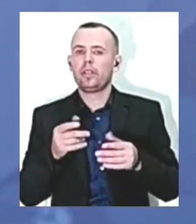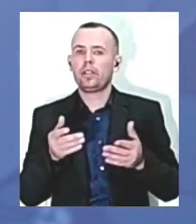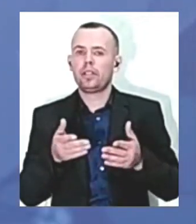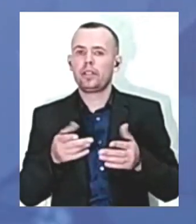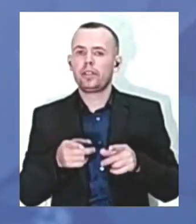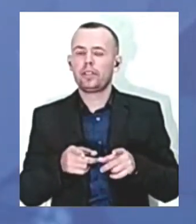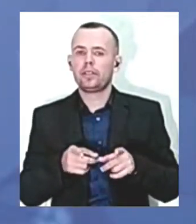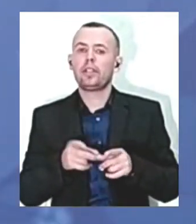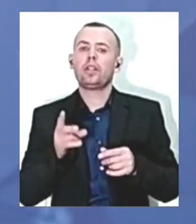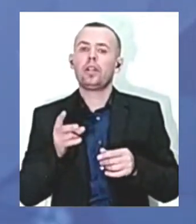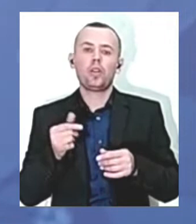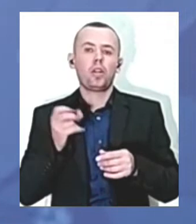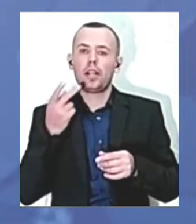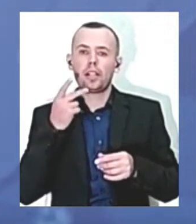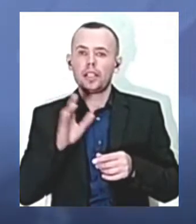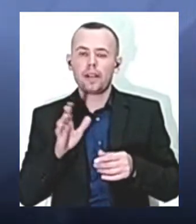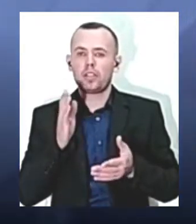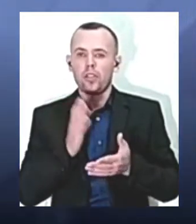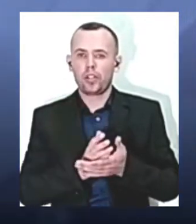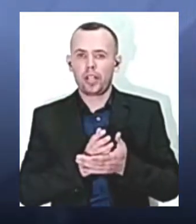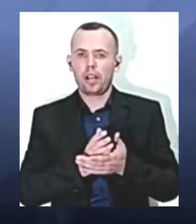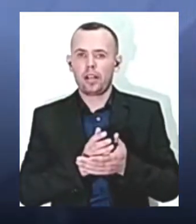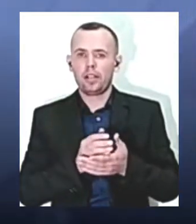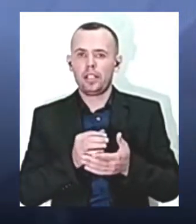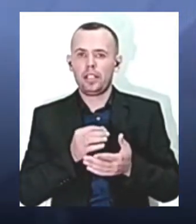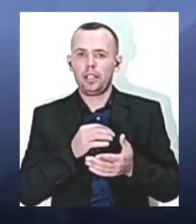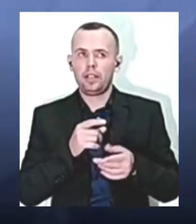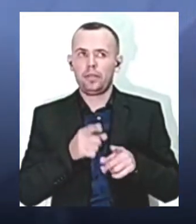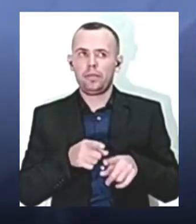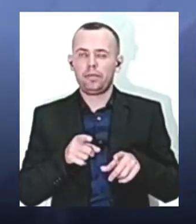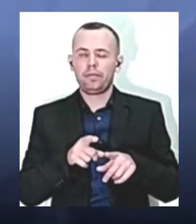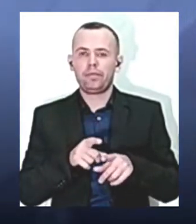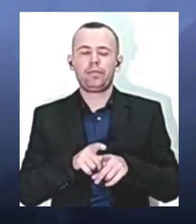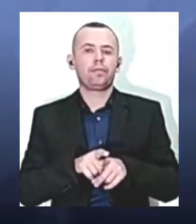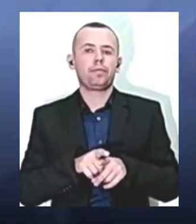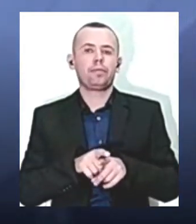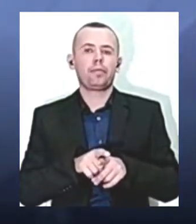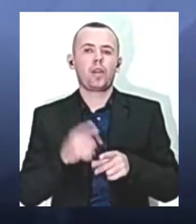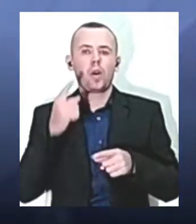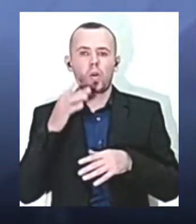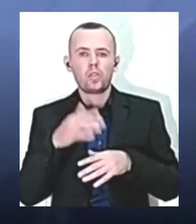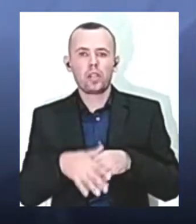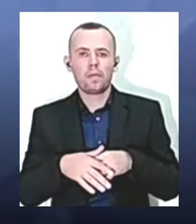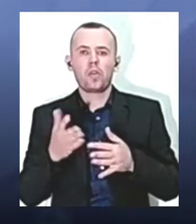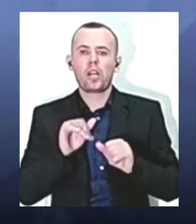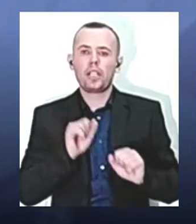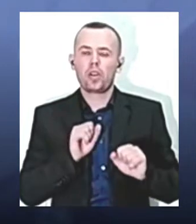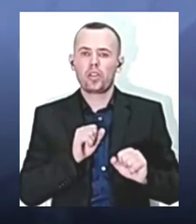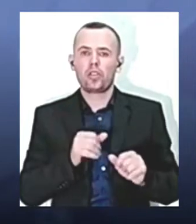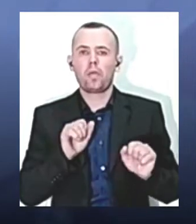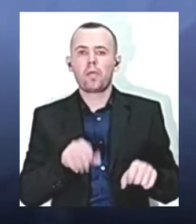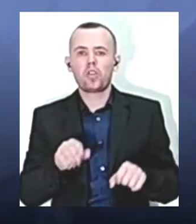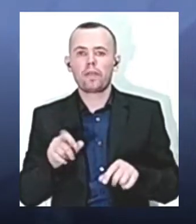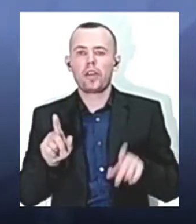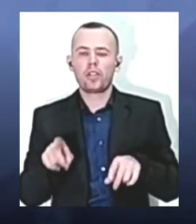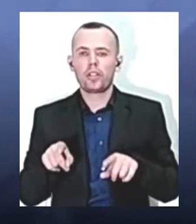завжди є ресурси для захисту своїх прав, не завжди є розуміння, як їх захищати. Можливо, інколи людина навіть помиляється в тому,